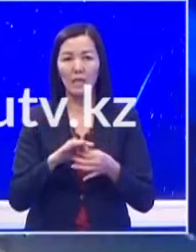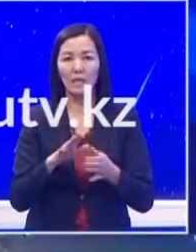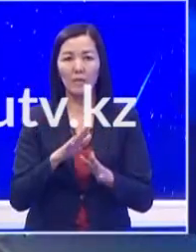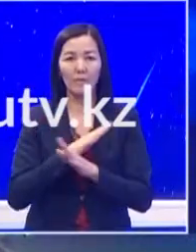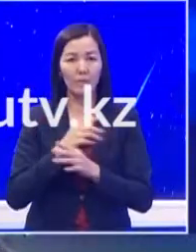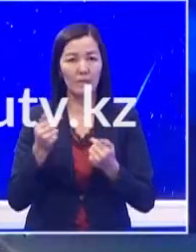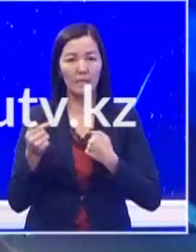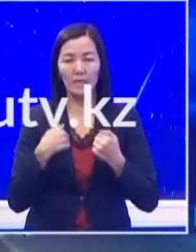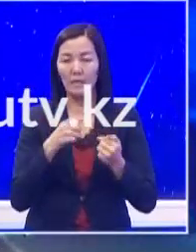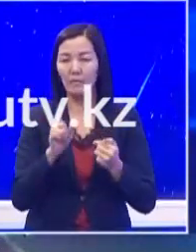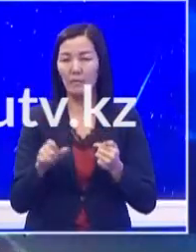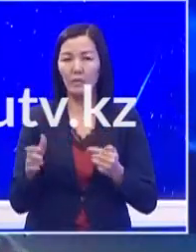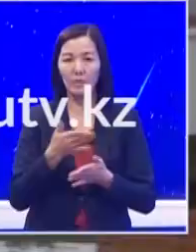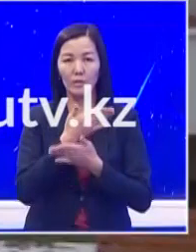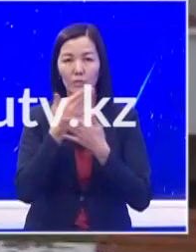мен зардап шеккендер жоқ.